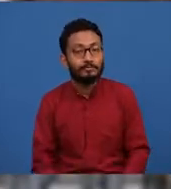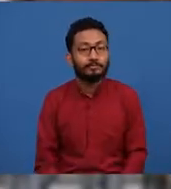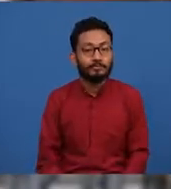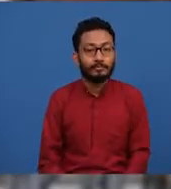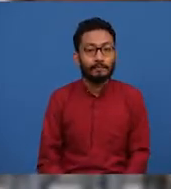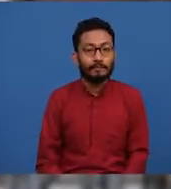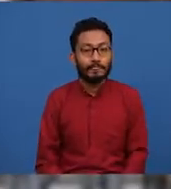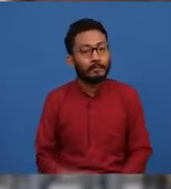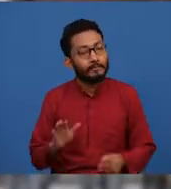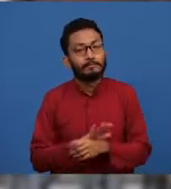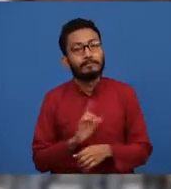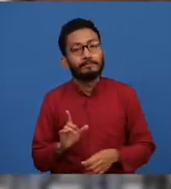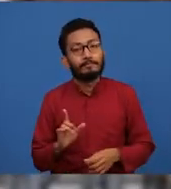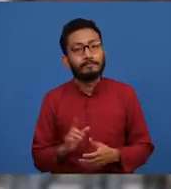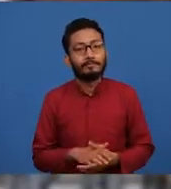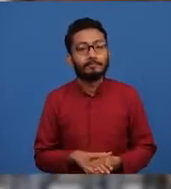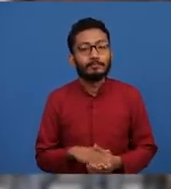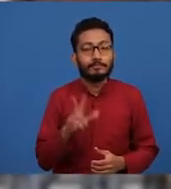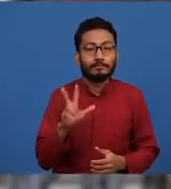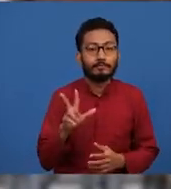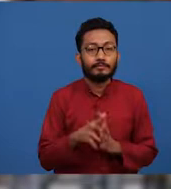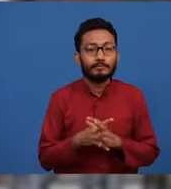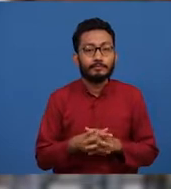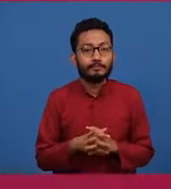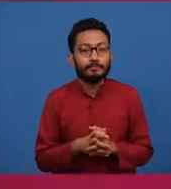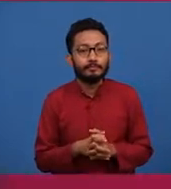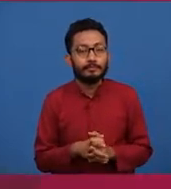Cukuplah setakat tiga idea saja ya, murid-murid.